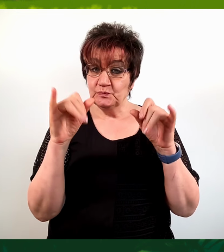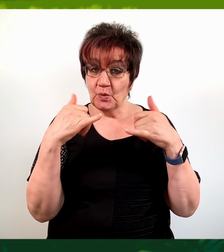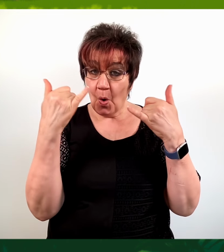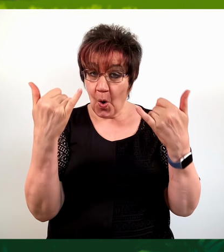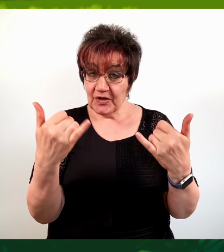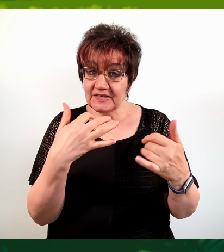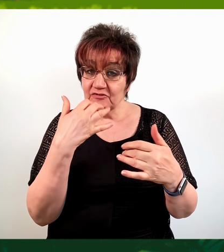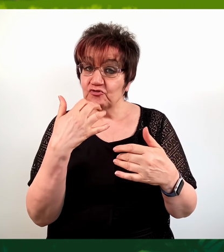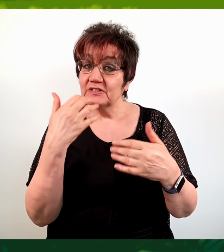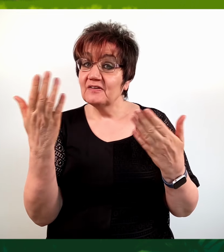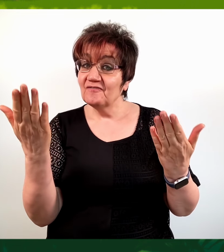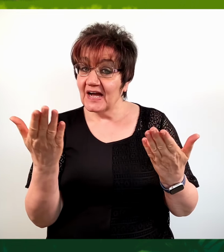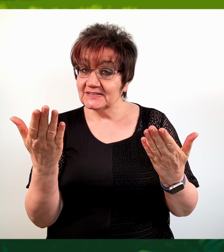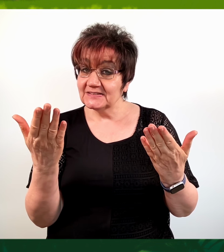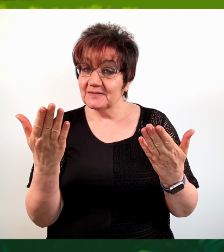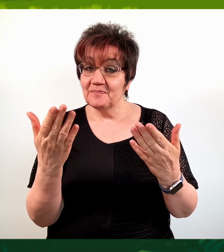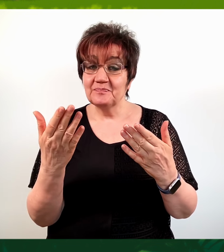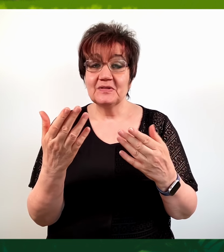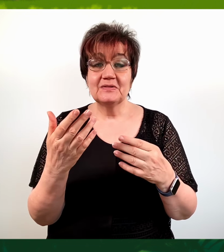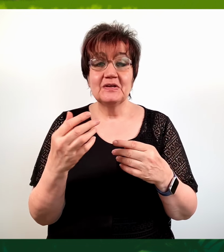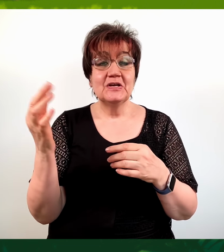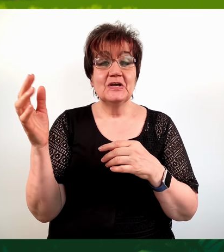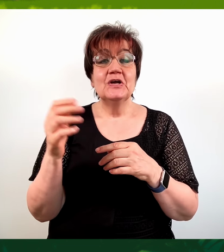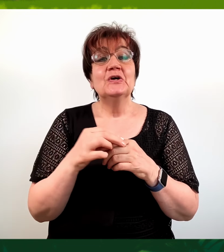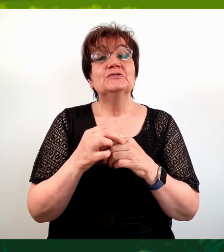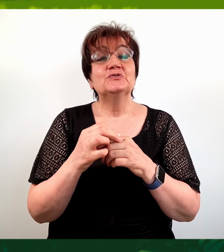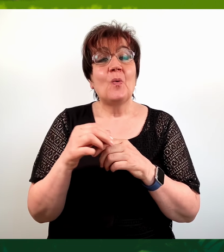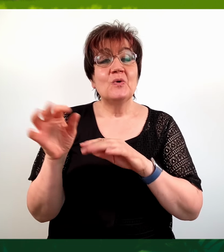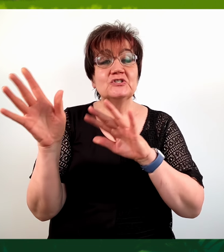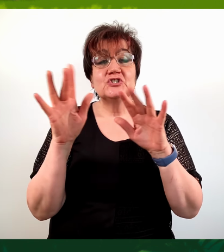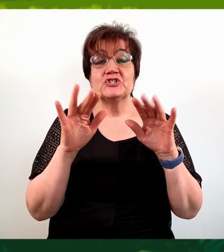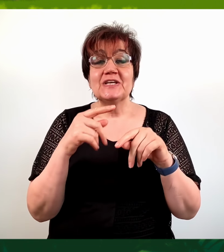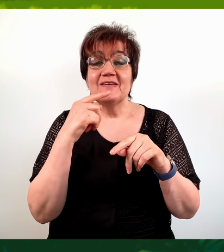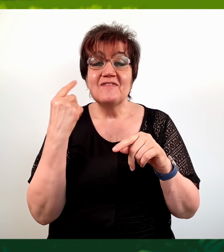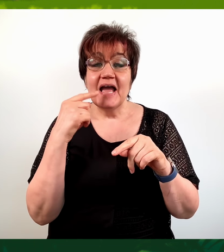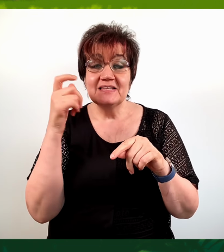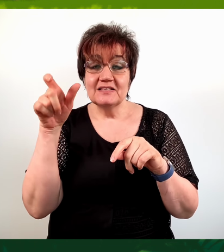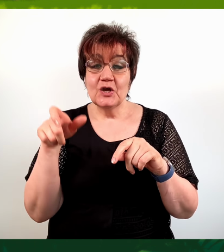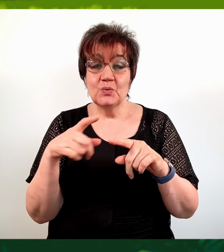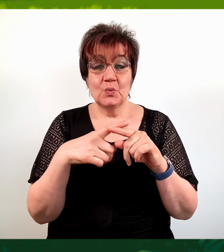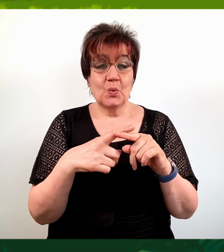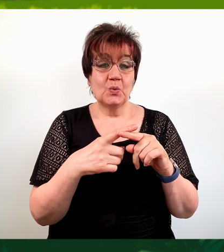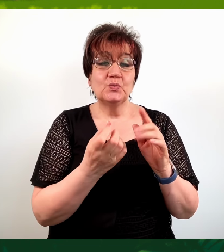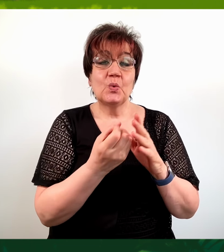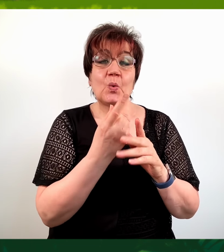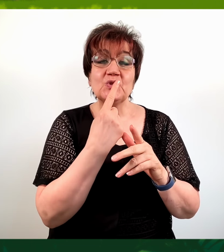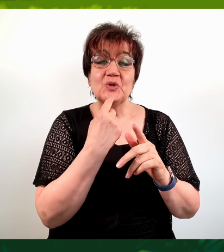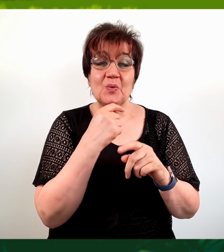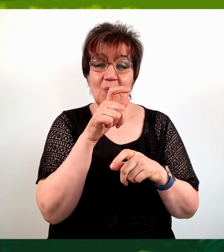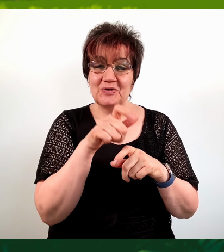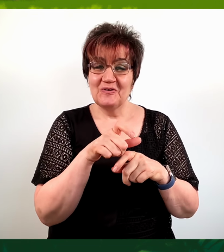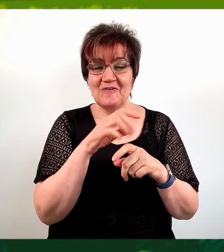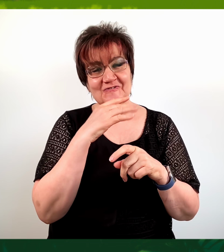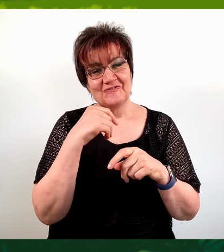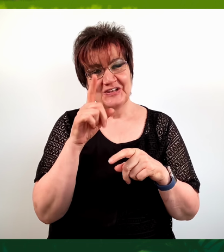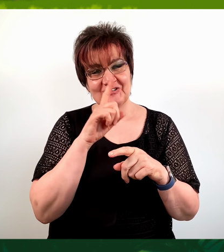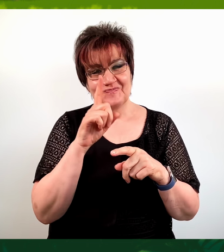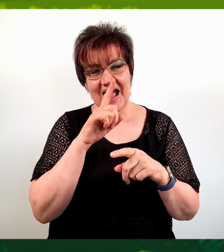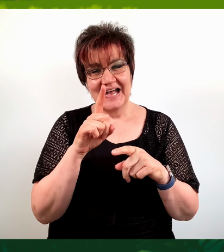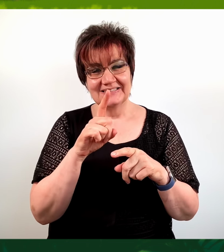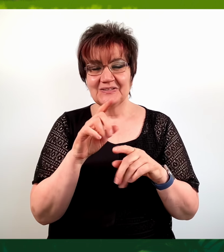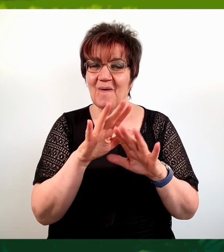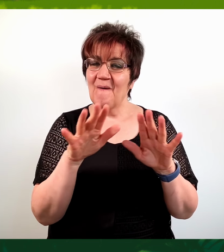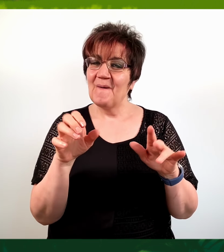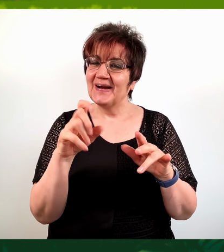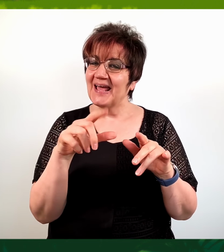erzähle ich euch die Geschichte Schneeweißchen und Rosenrot. Ich wünsche euch viel Spaß, eure